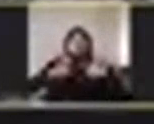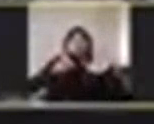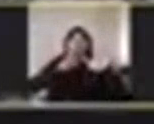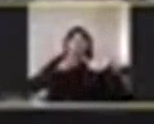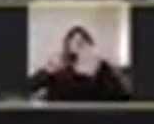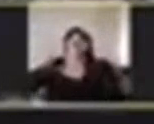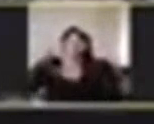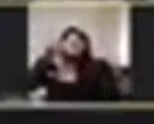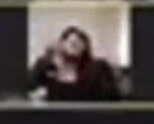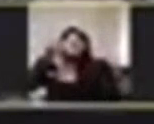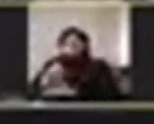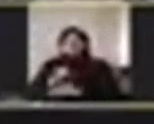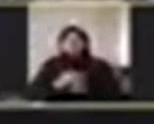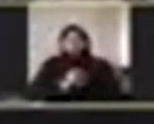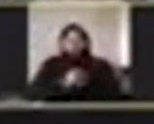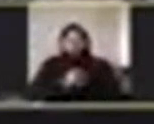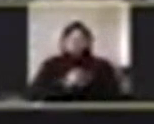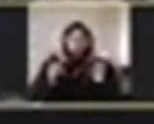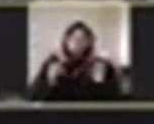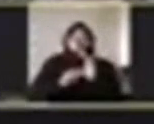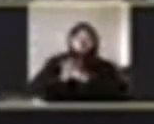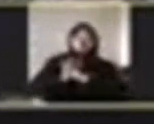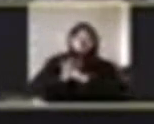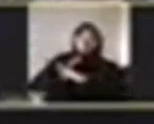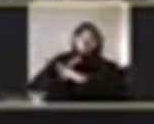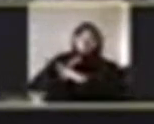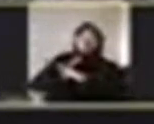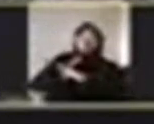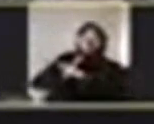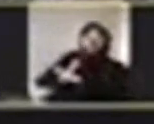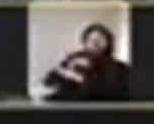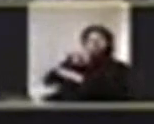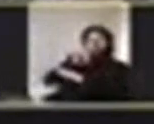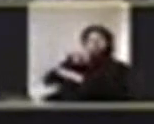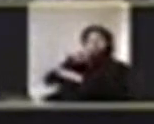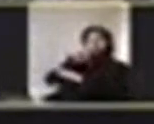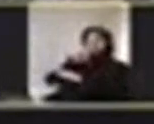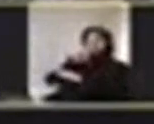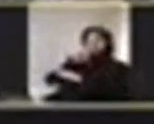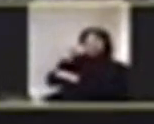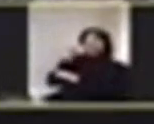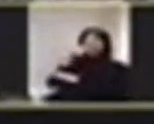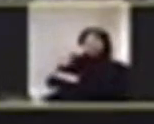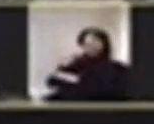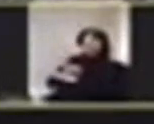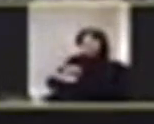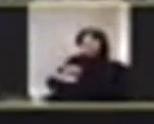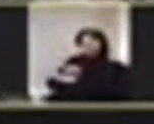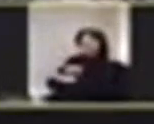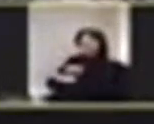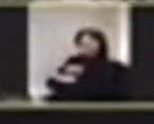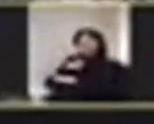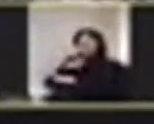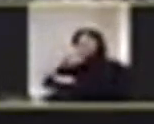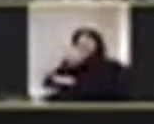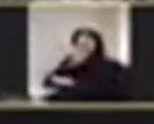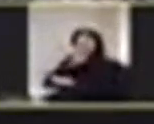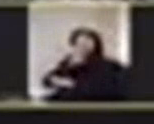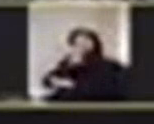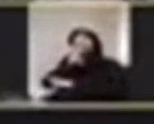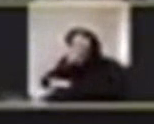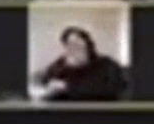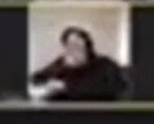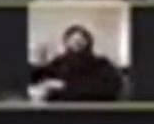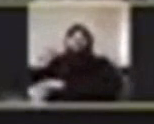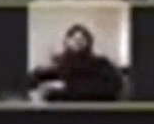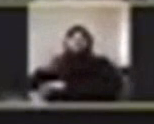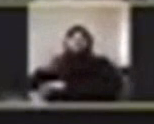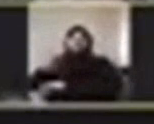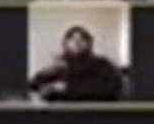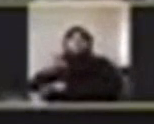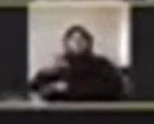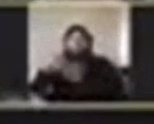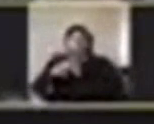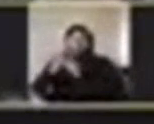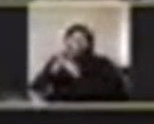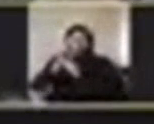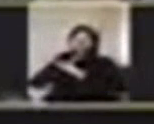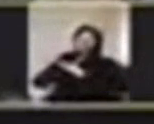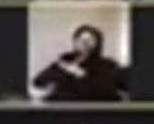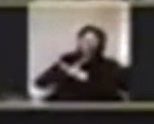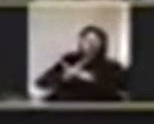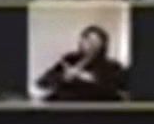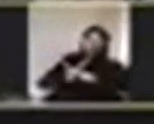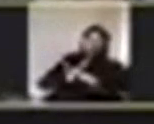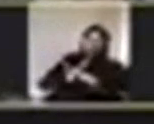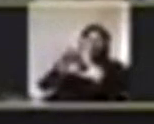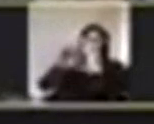Jadi yang menolak orang tua ini ada hampir 130.000 dari responden kami menolak sekolah dibuka yaitu totalnya